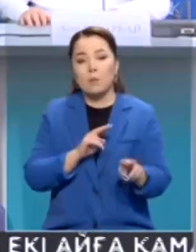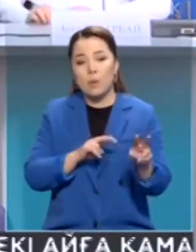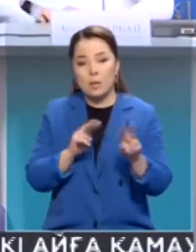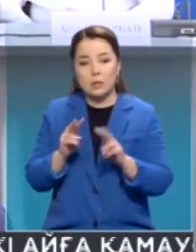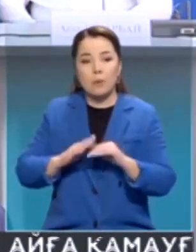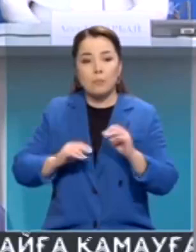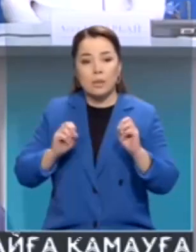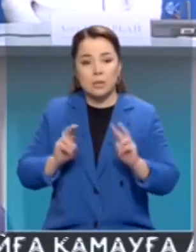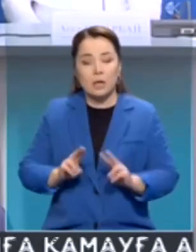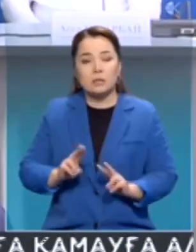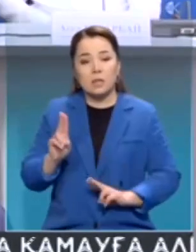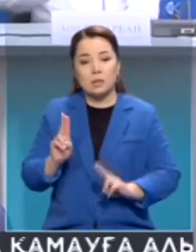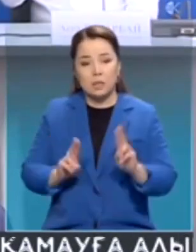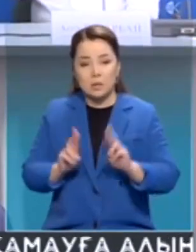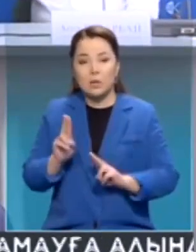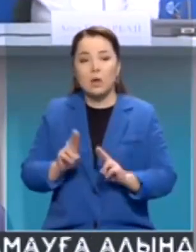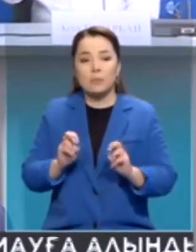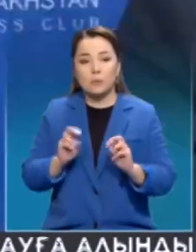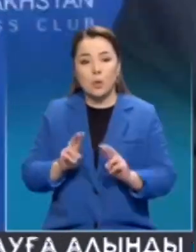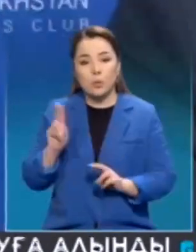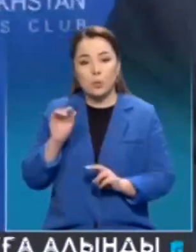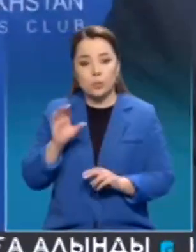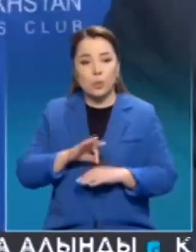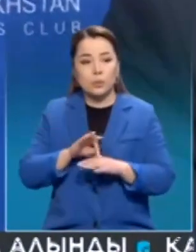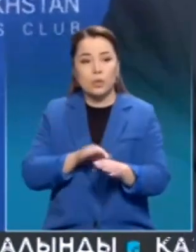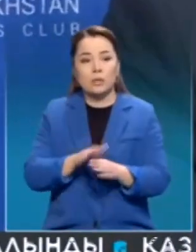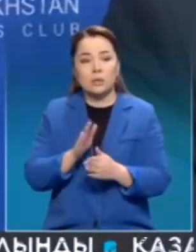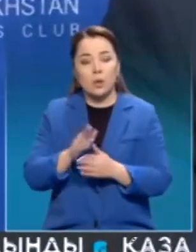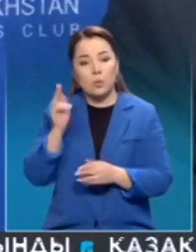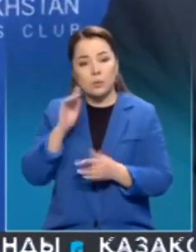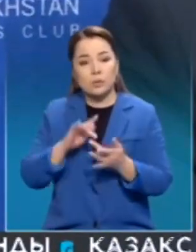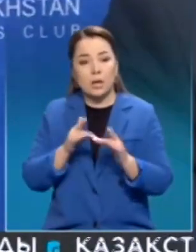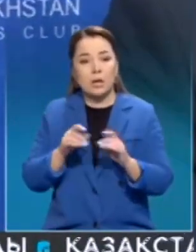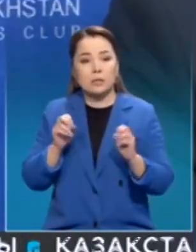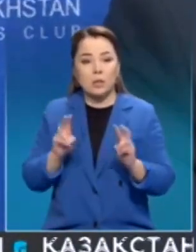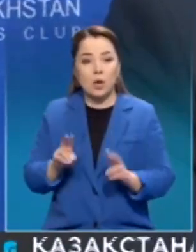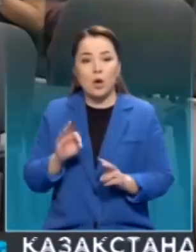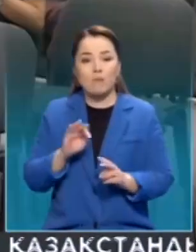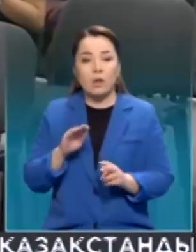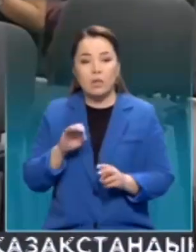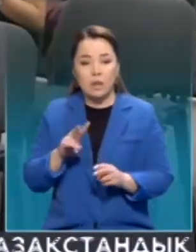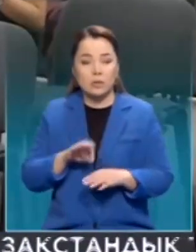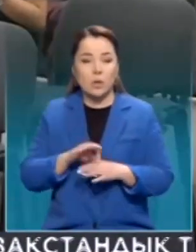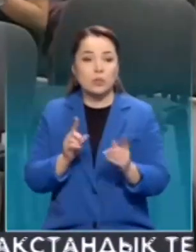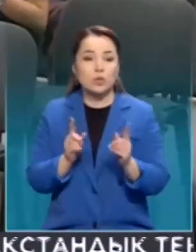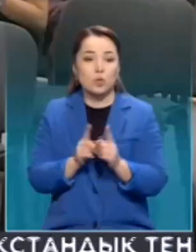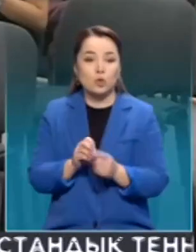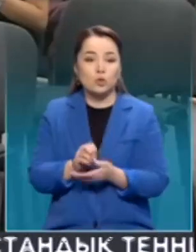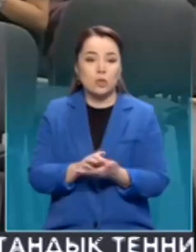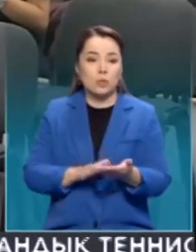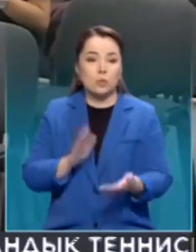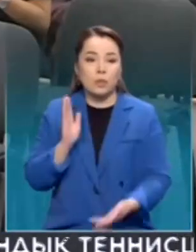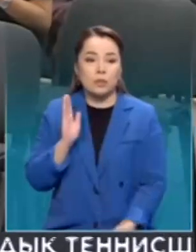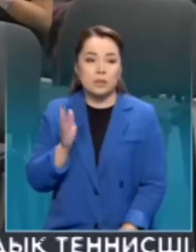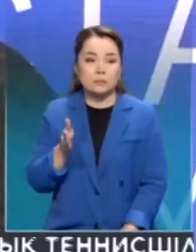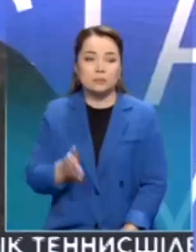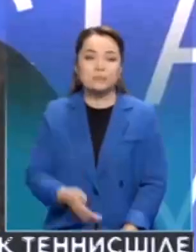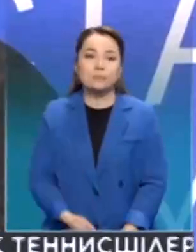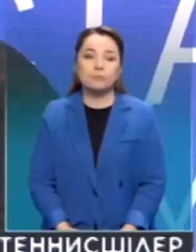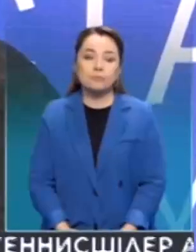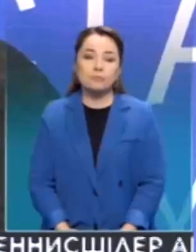мен практикасы бойынша арнайы курстардан өтеді. Оқыту онлайн және офлайн кездесулер арқылы жүргізіледі.